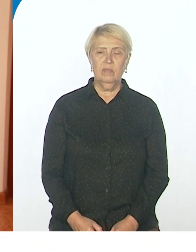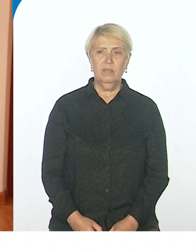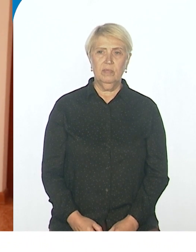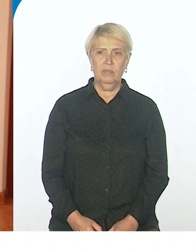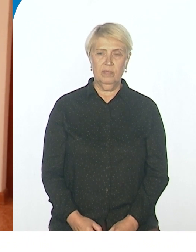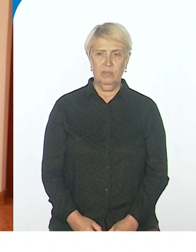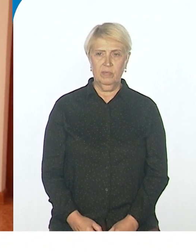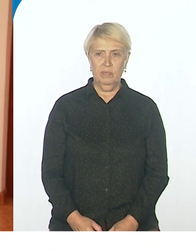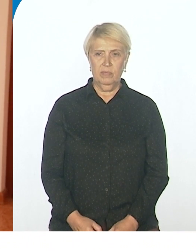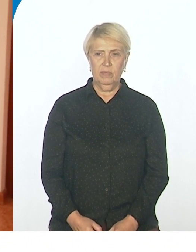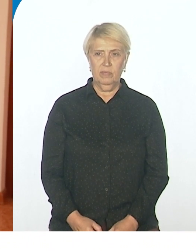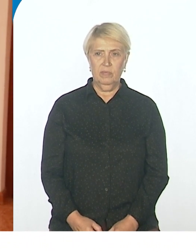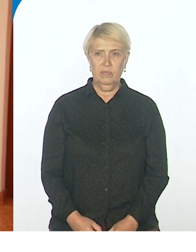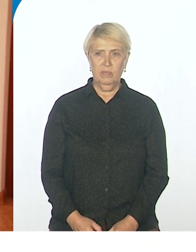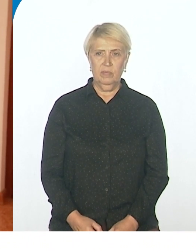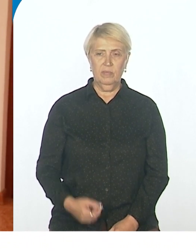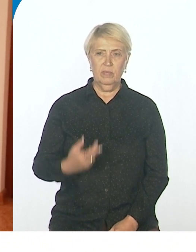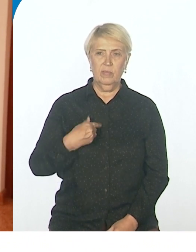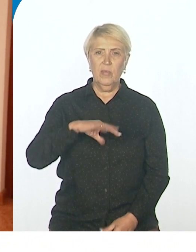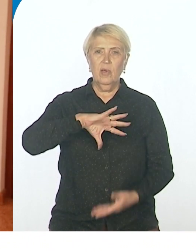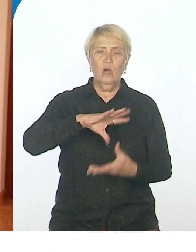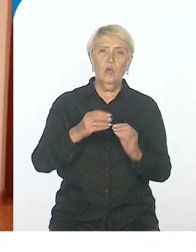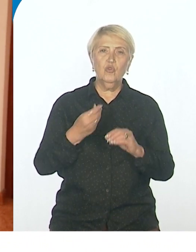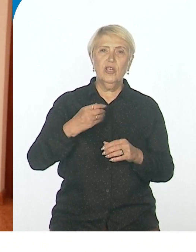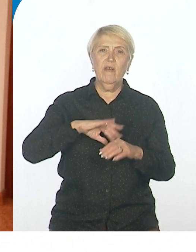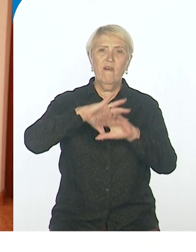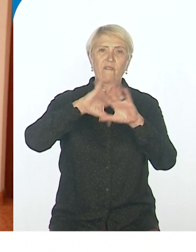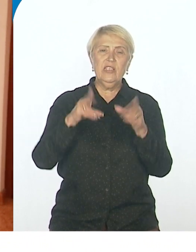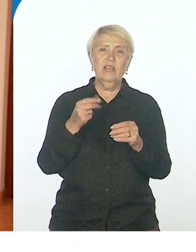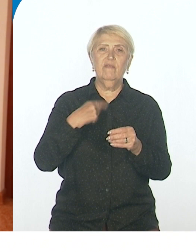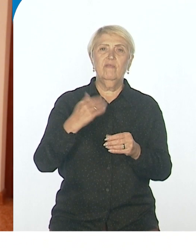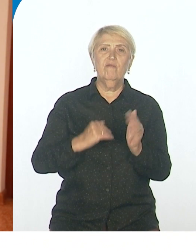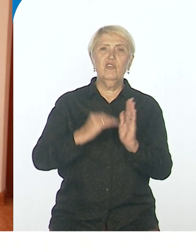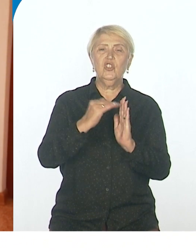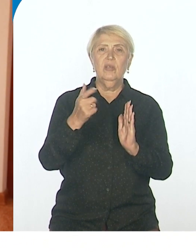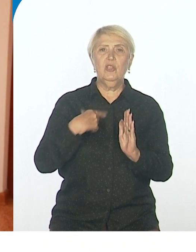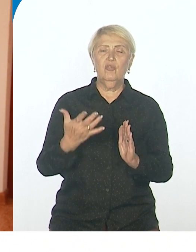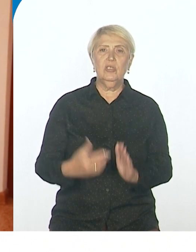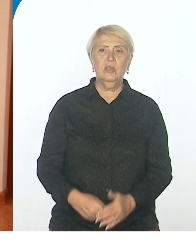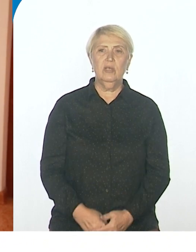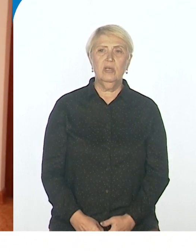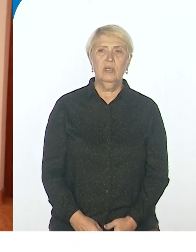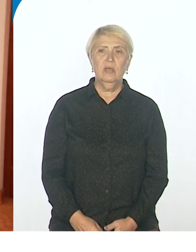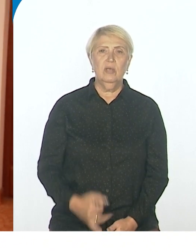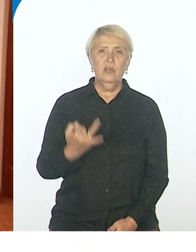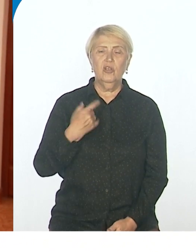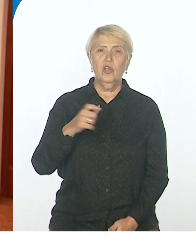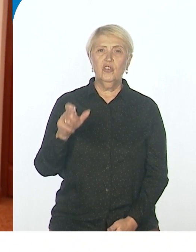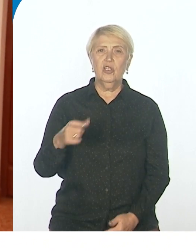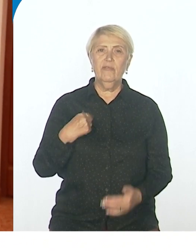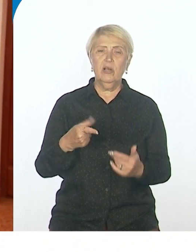работаю уже с бывшими экстрасенсами, которые пытаются выйти из-под влияния таких демонических сил. И человек вообще